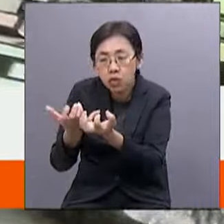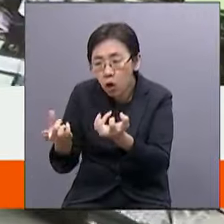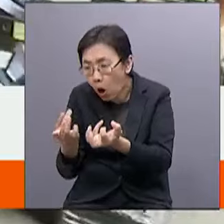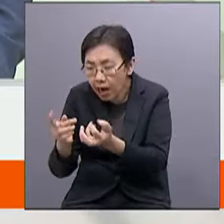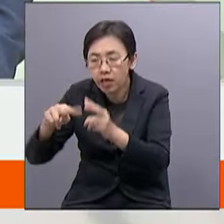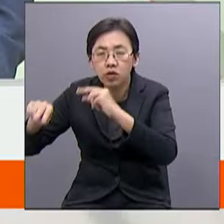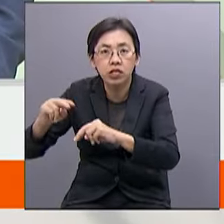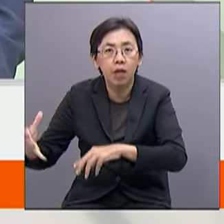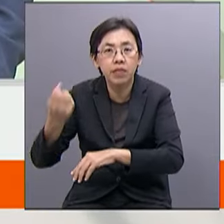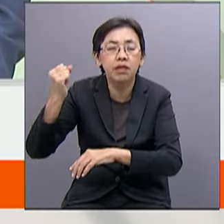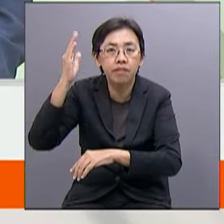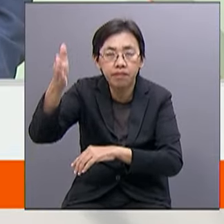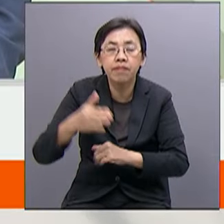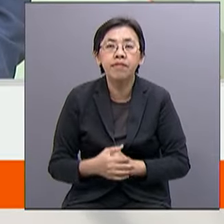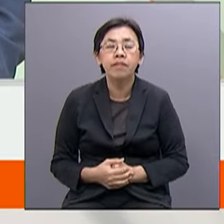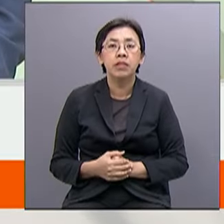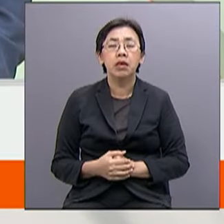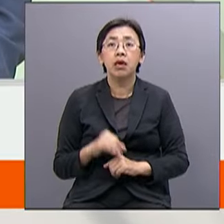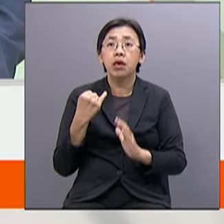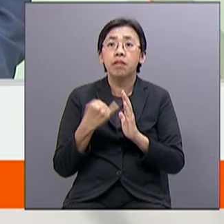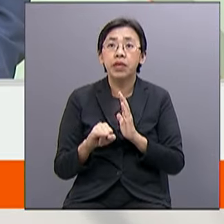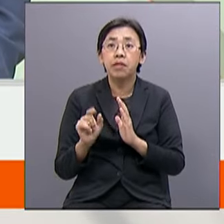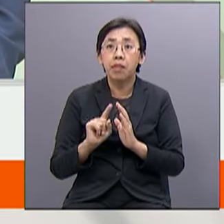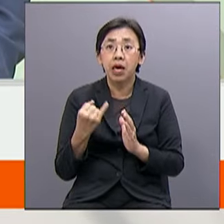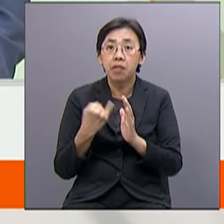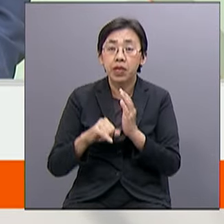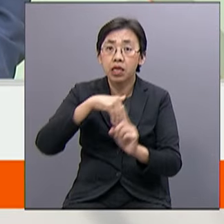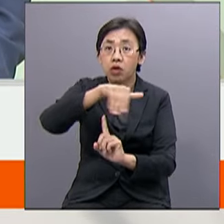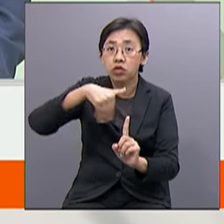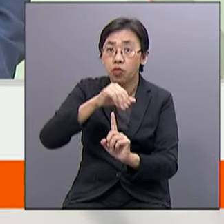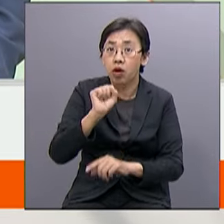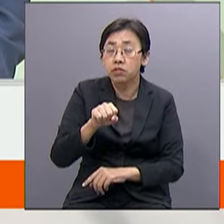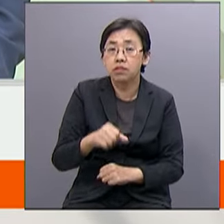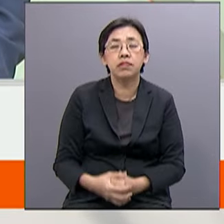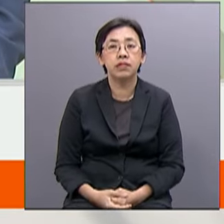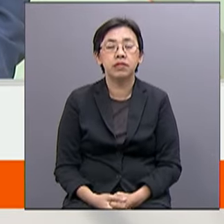นี้เนี่ยถ้าดูตามฐานความผิดทั้งหลายเข้าข่ายที่จะเป็นอาชญากรทางสิ่งแวดล้อมไหมคะเนี่ย